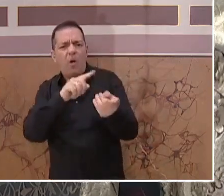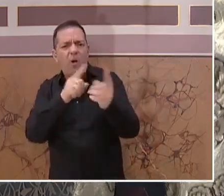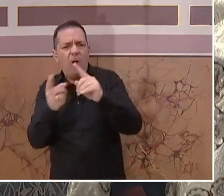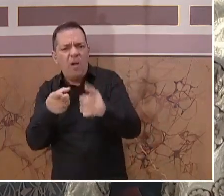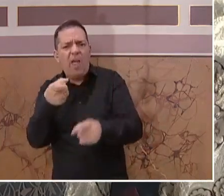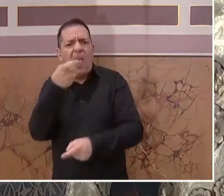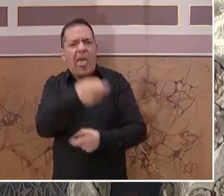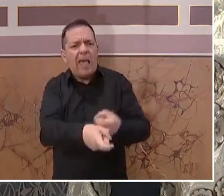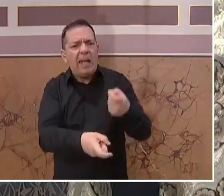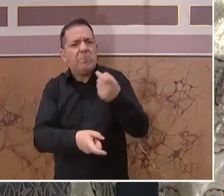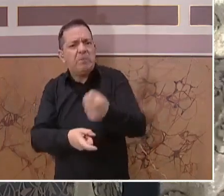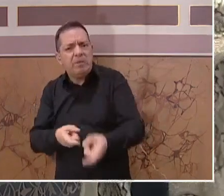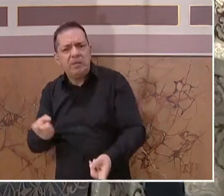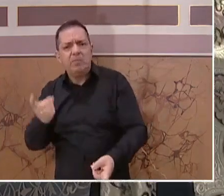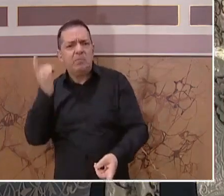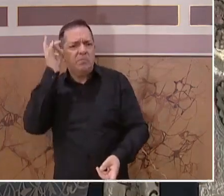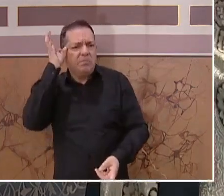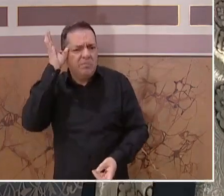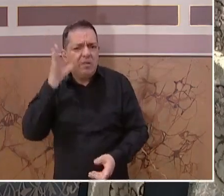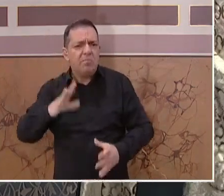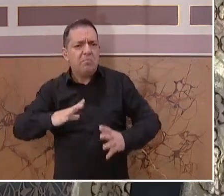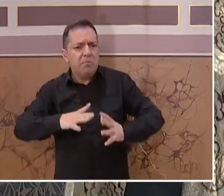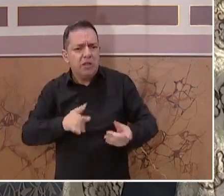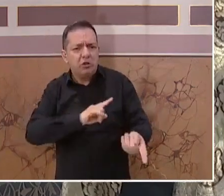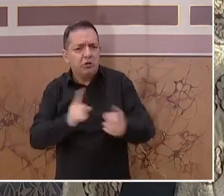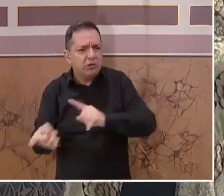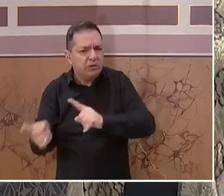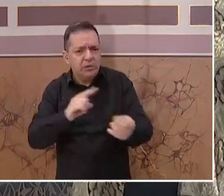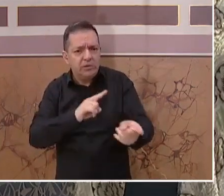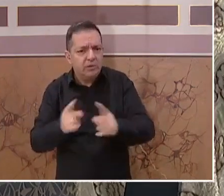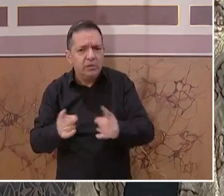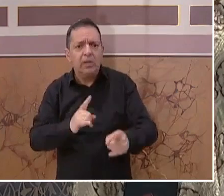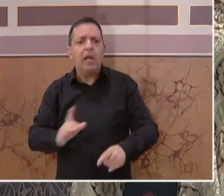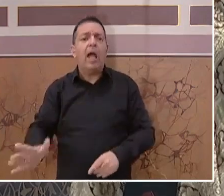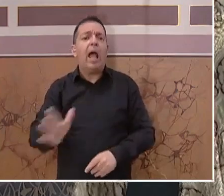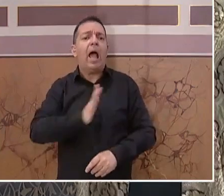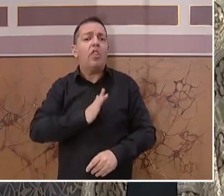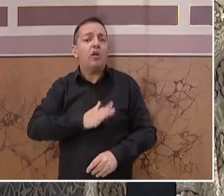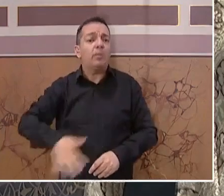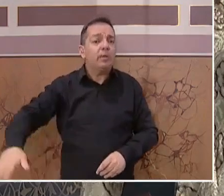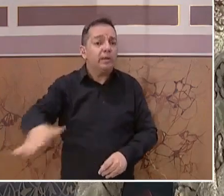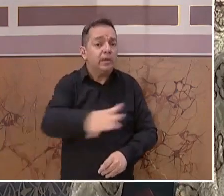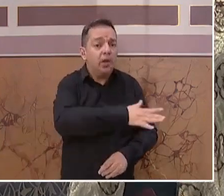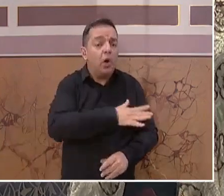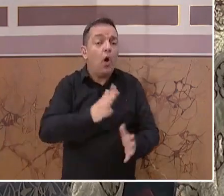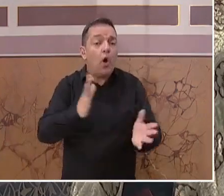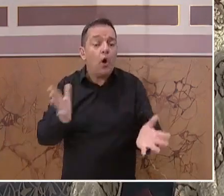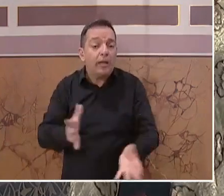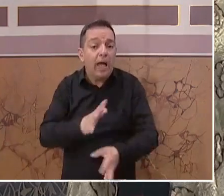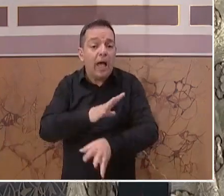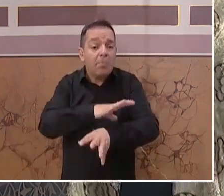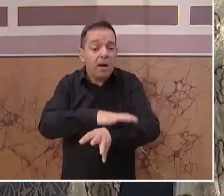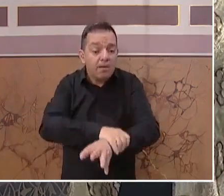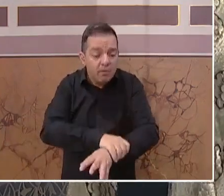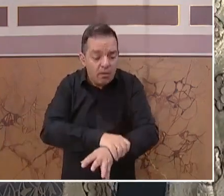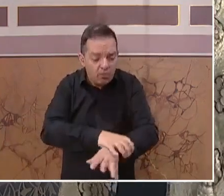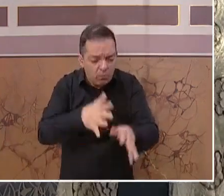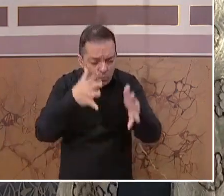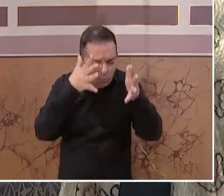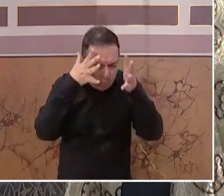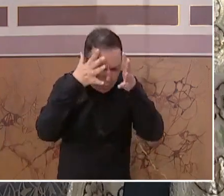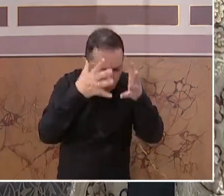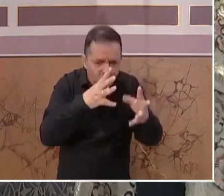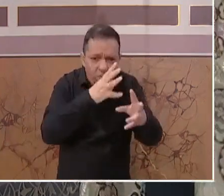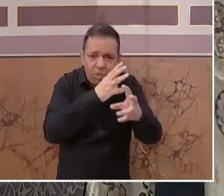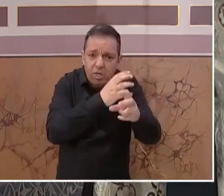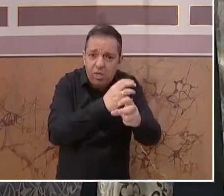το μίσος, η τάση να ικανοποιεί ο άνθρωπος κάθε πάθος και κάθε επιθυμία